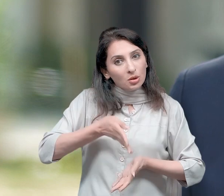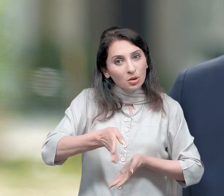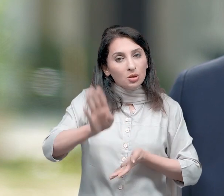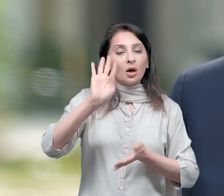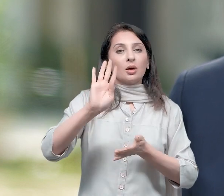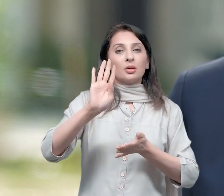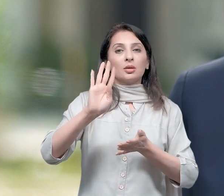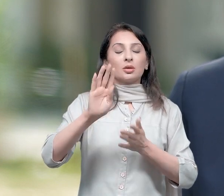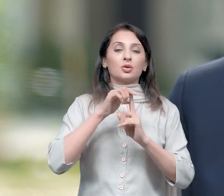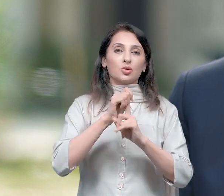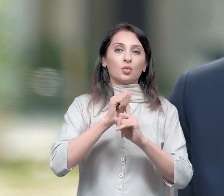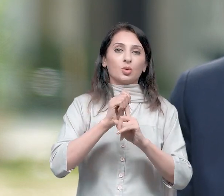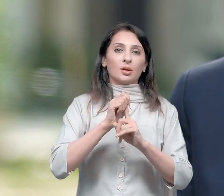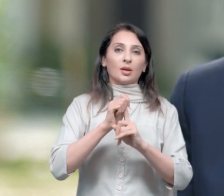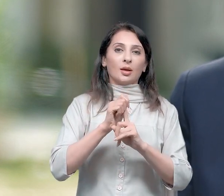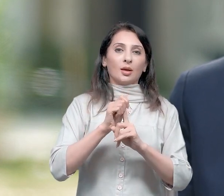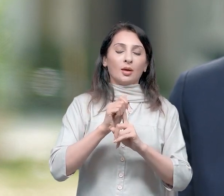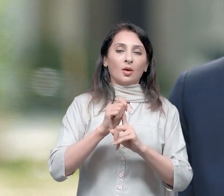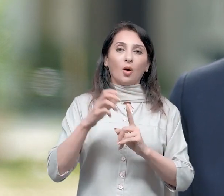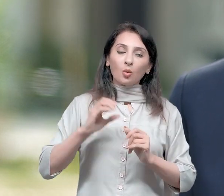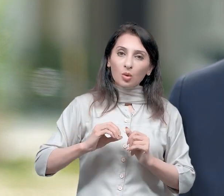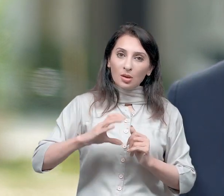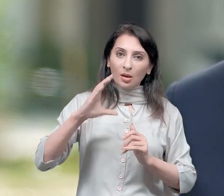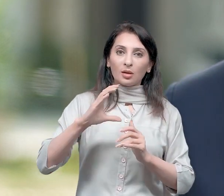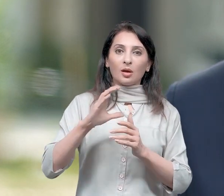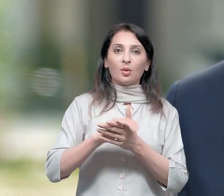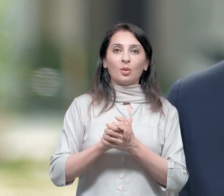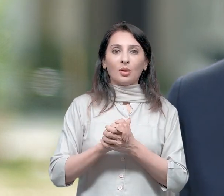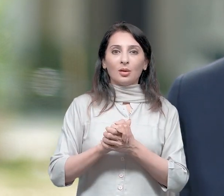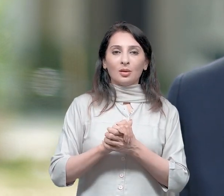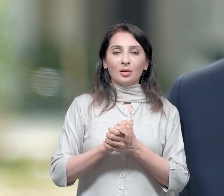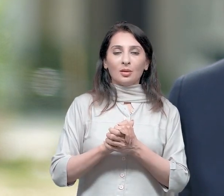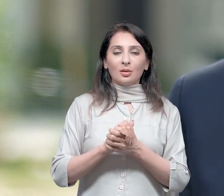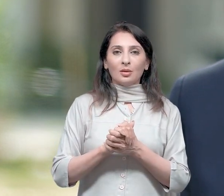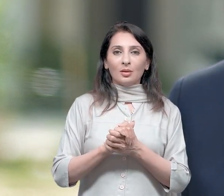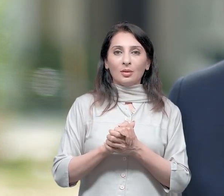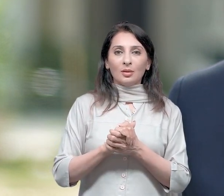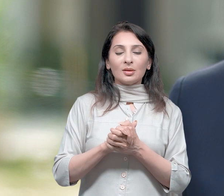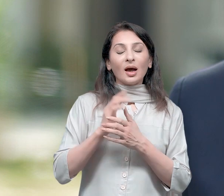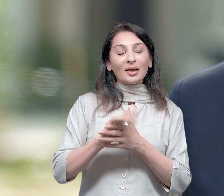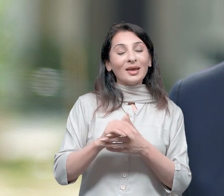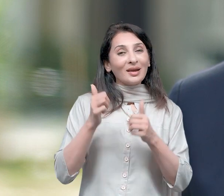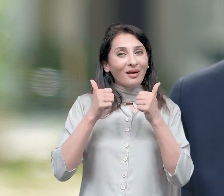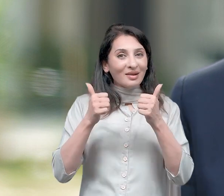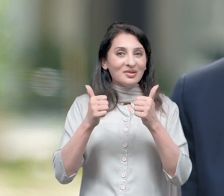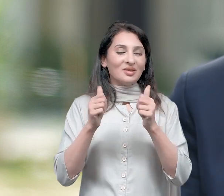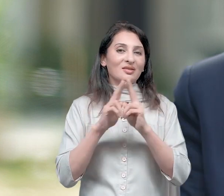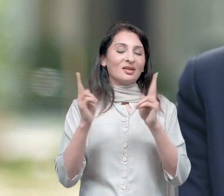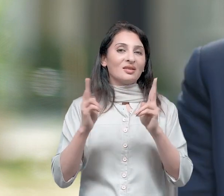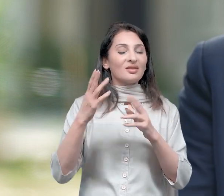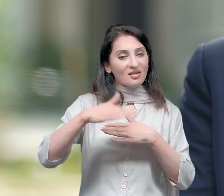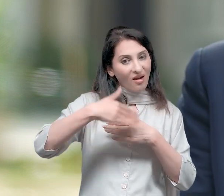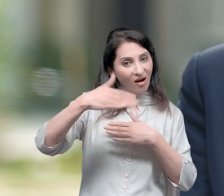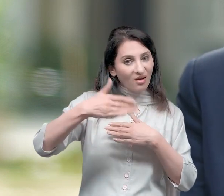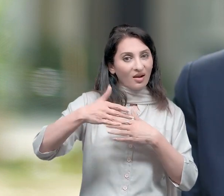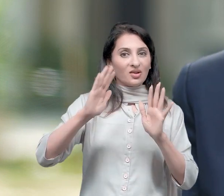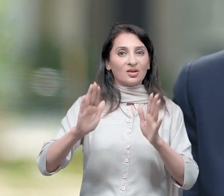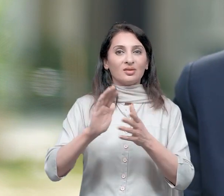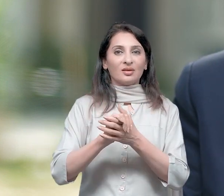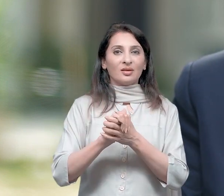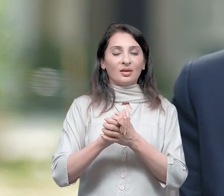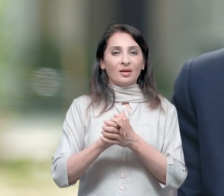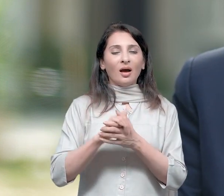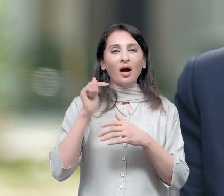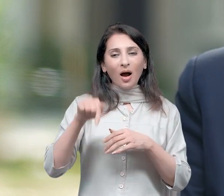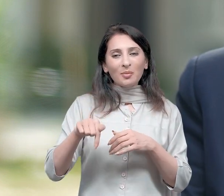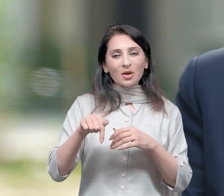آئے، تاکہ اس مسئلے کا ہمارے پاس ایک پرماننٹ حل ہو. یہ وقتی طور پہ ایڈ ہاک بیسس پہ ہم نے بڑی چیزیں